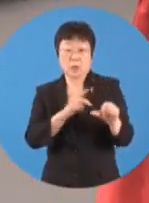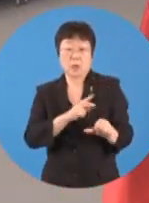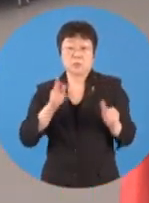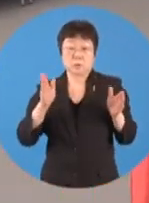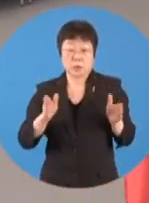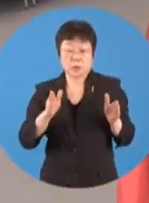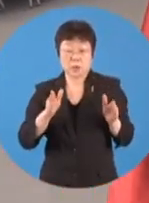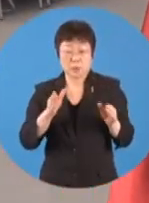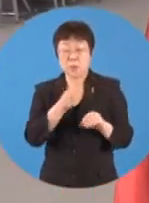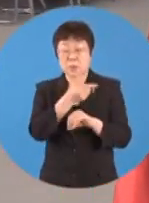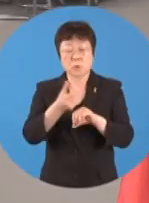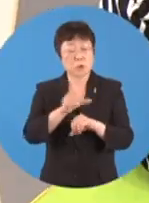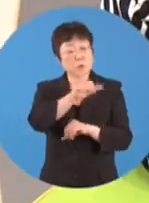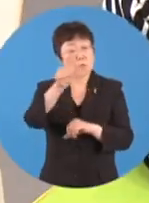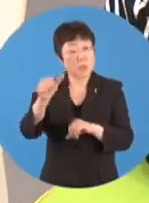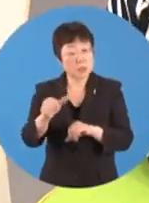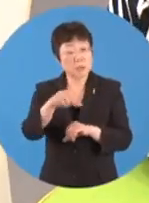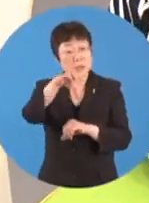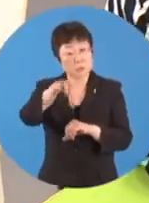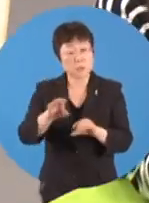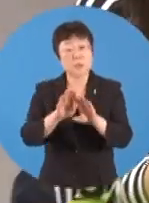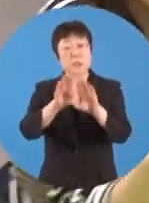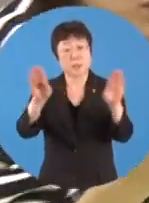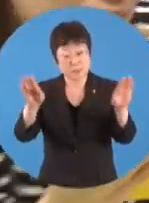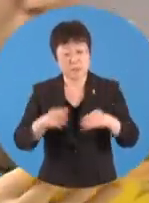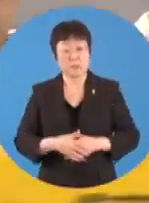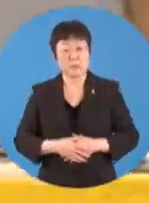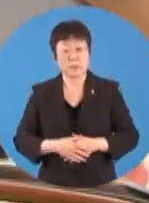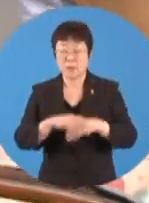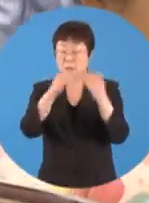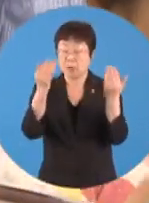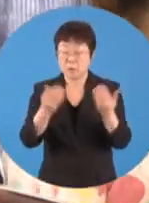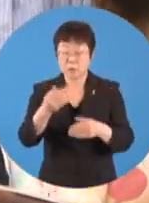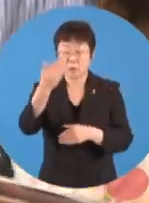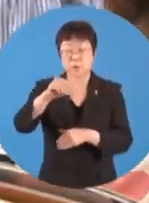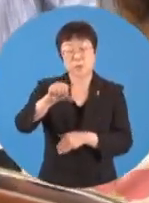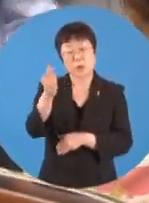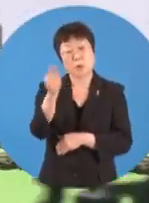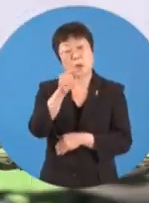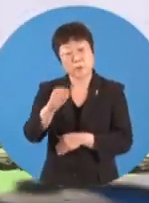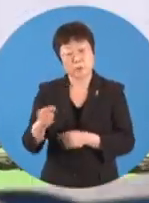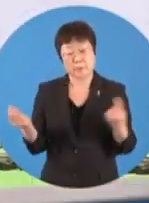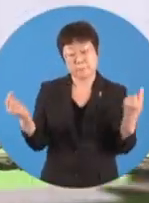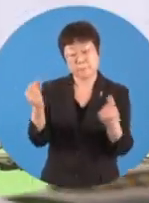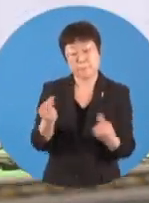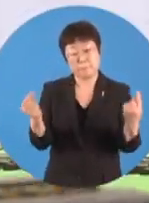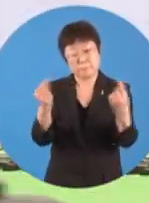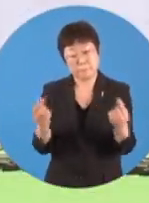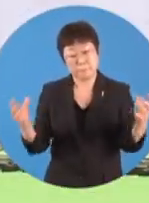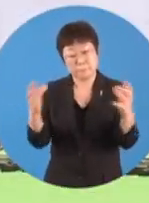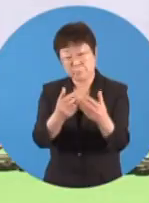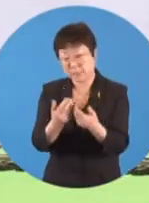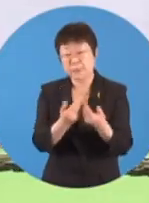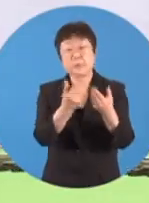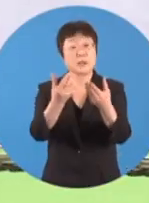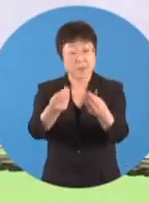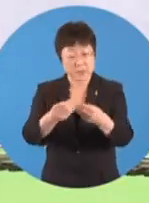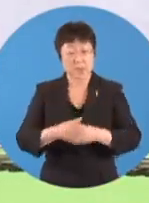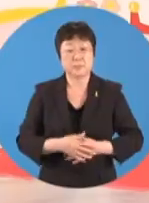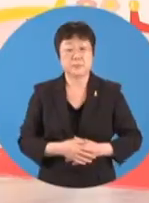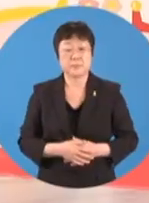日間徳島市のアスティ徳島で開催され、およそ9500人の来場者でにぎわいました。